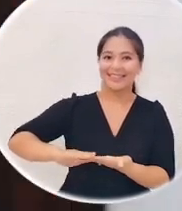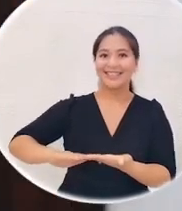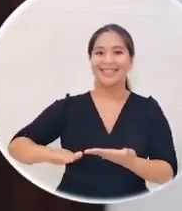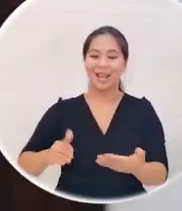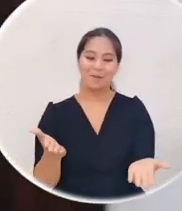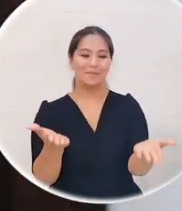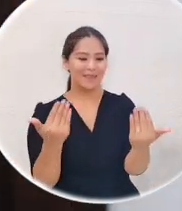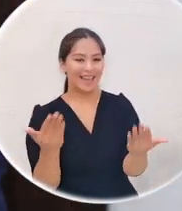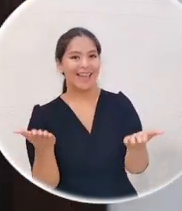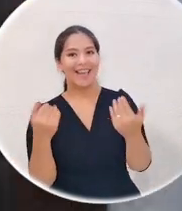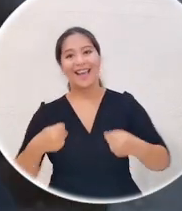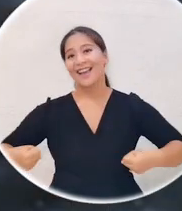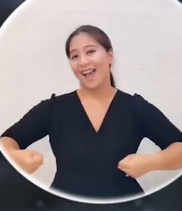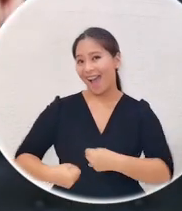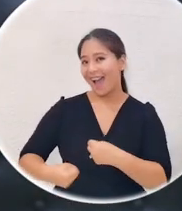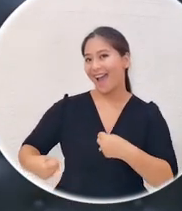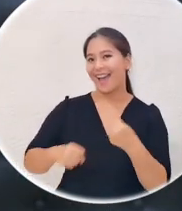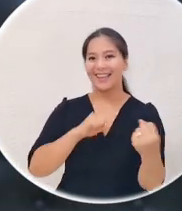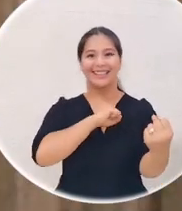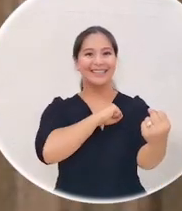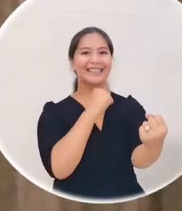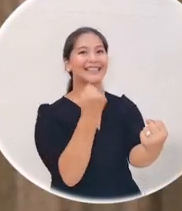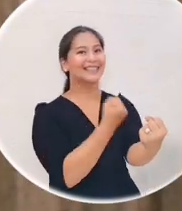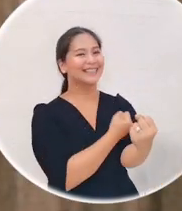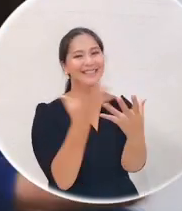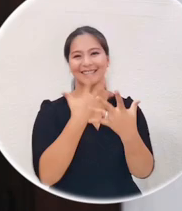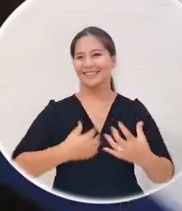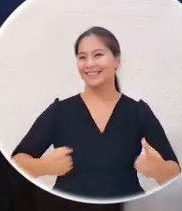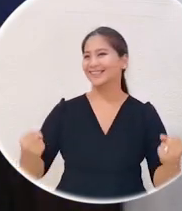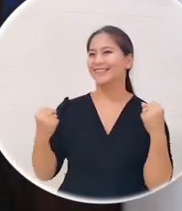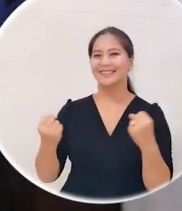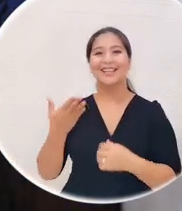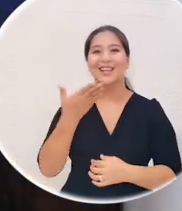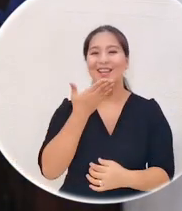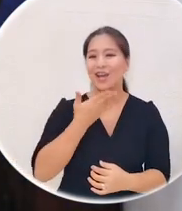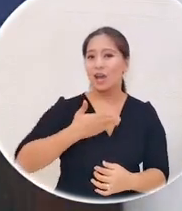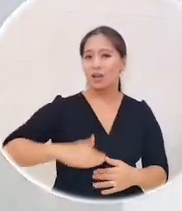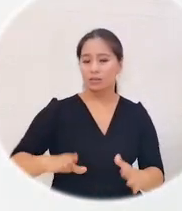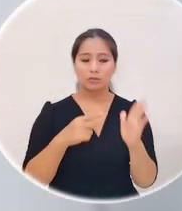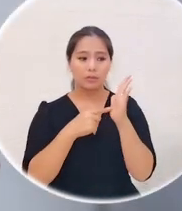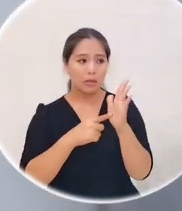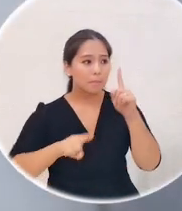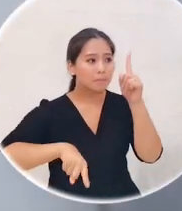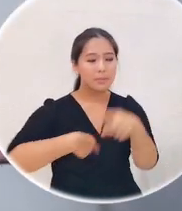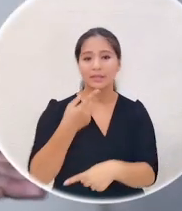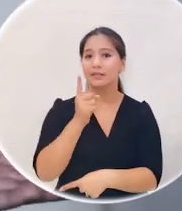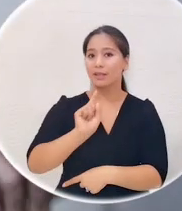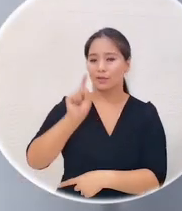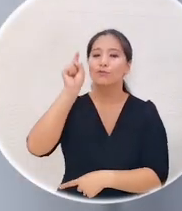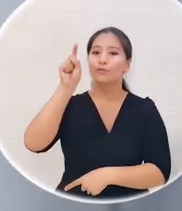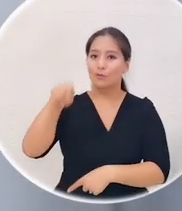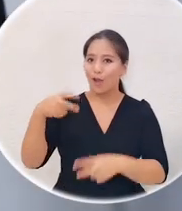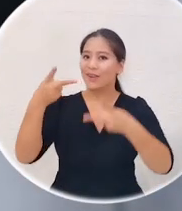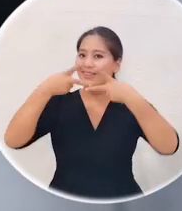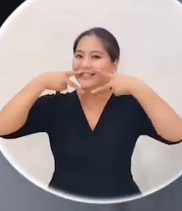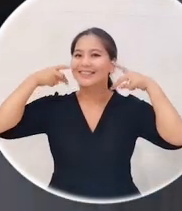สะอาดไว้มาออกกำลังกายให้แข็งแรงอยู่เสมอ ถ้าจำเป็นต้องไปใส่